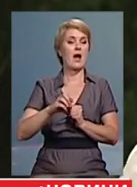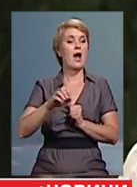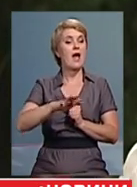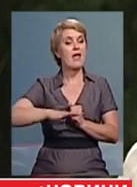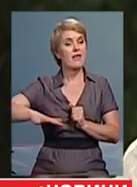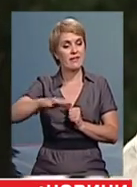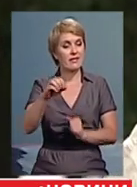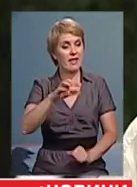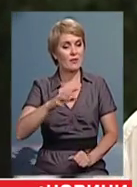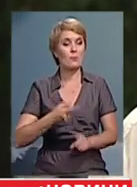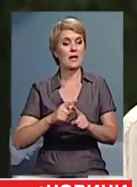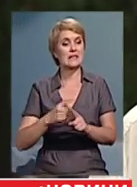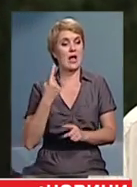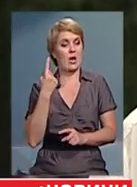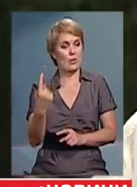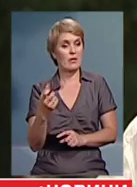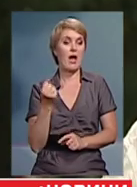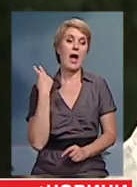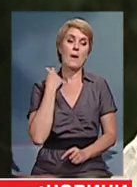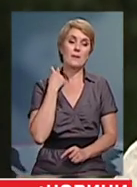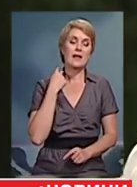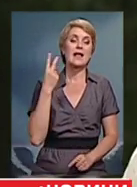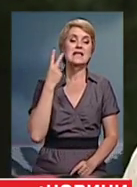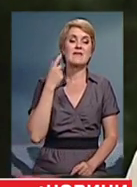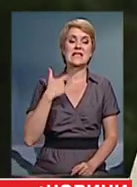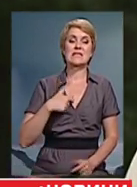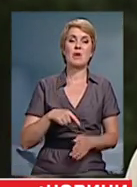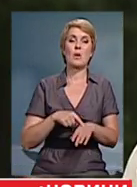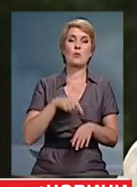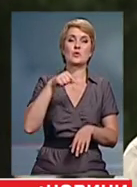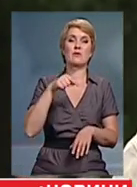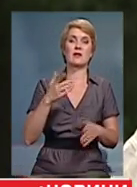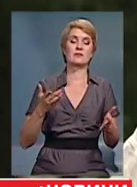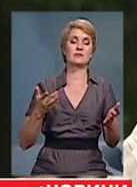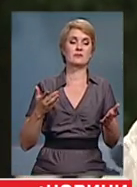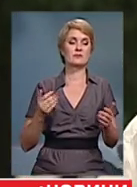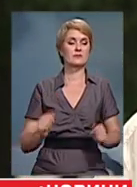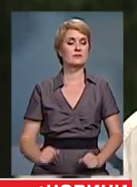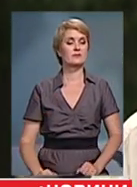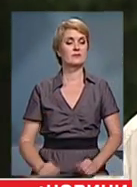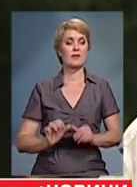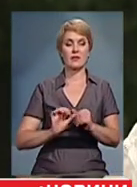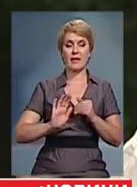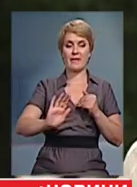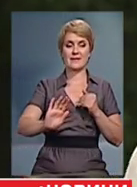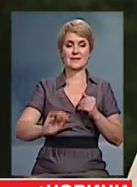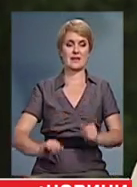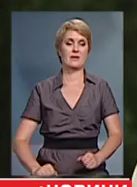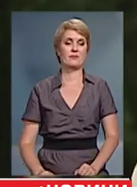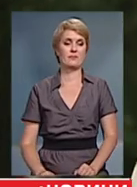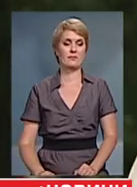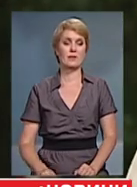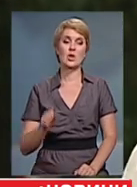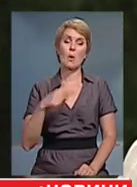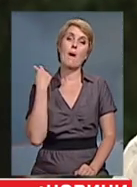– це одна Європа, а Британія завжди себе почувала трошечки десь на відстані. Тому